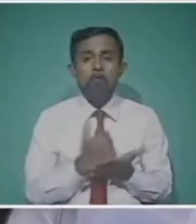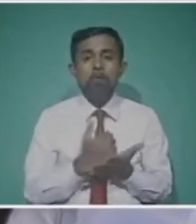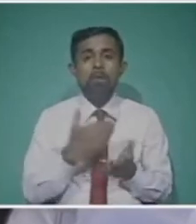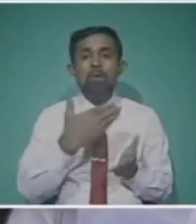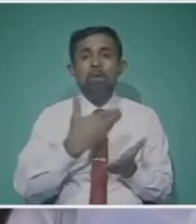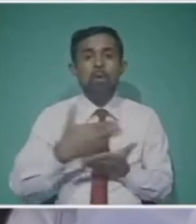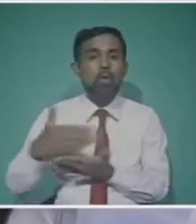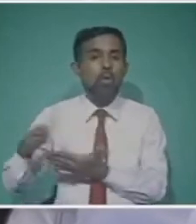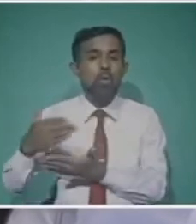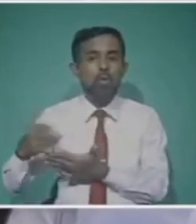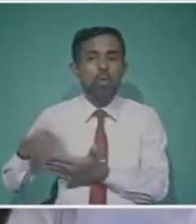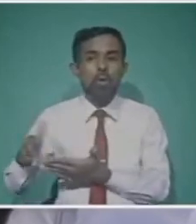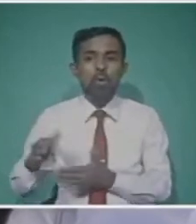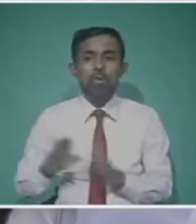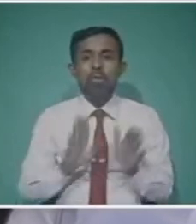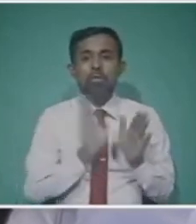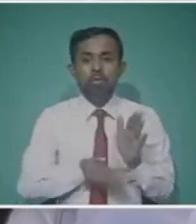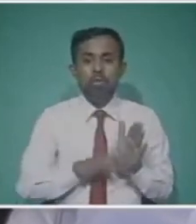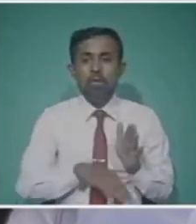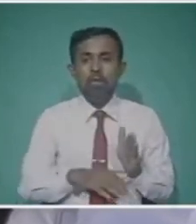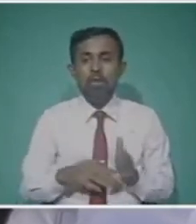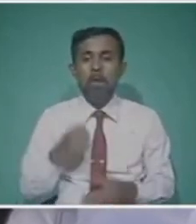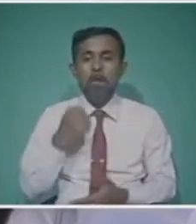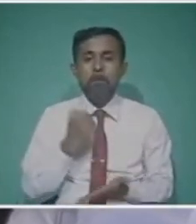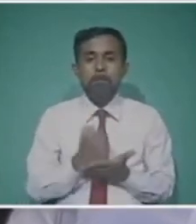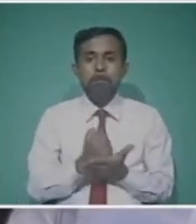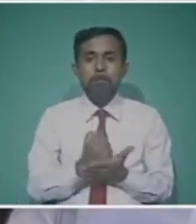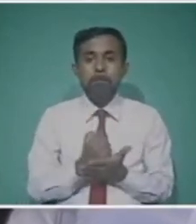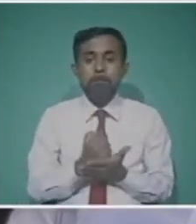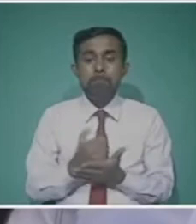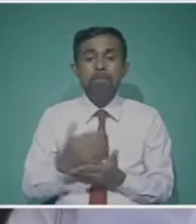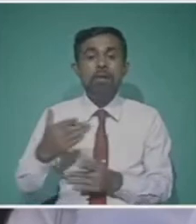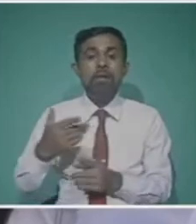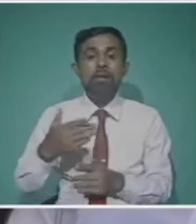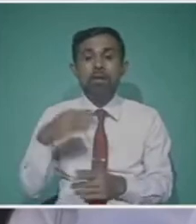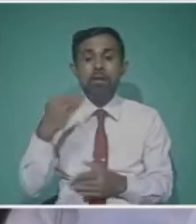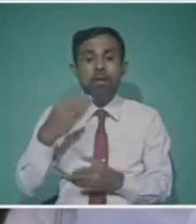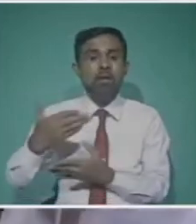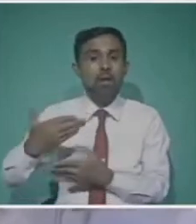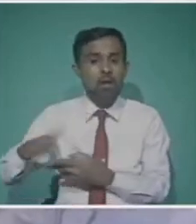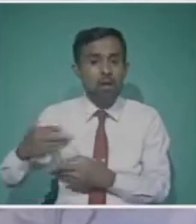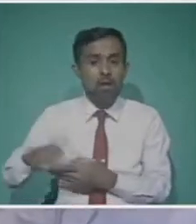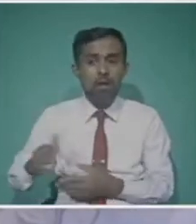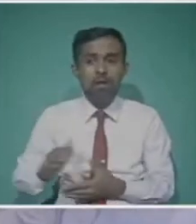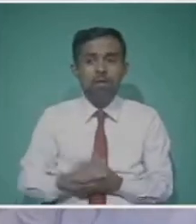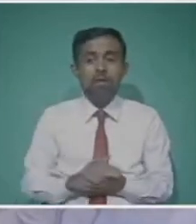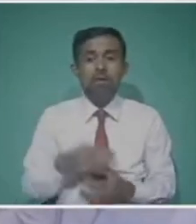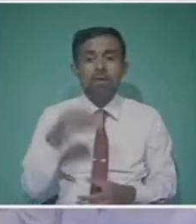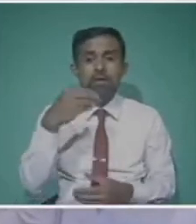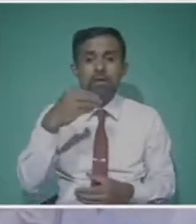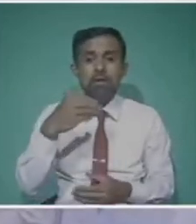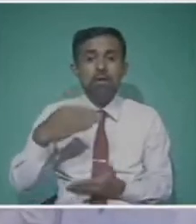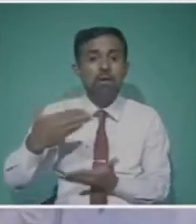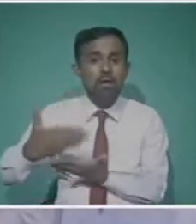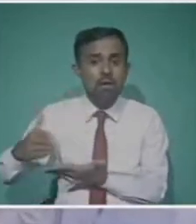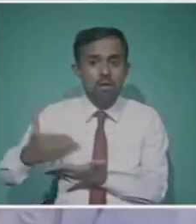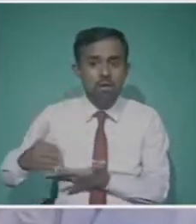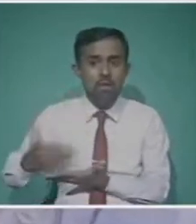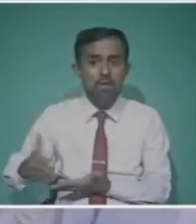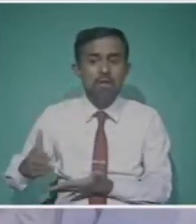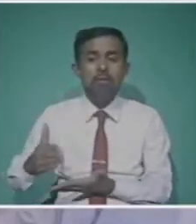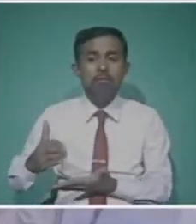ගෙවන්න තියෙනවා ඒවා කපා ගන්නවා බැංකු වලට LCR ඉන්න ගෙවන්න තිබිච්ච සල්ලි වලට ඒවා කපා ගන්නවා ගත්තු ණය වලට ඒවා කපා